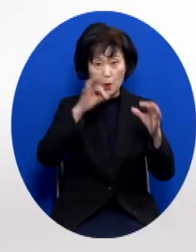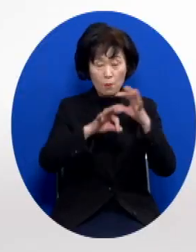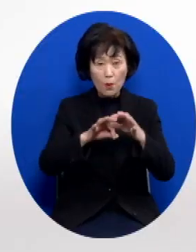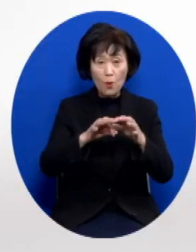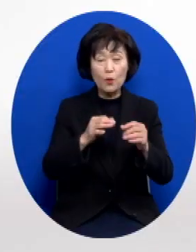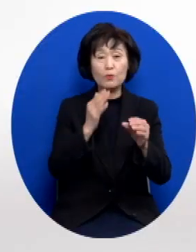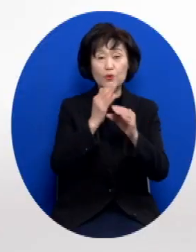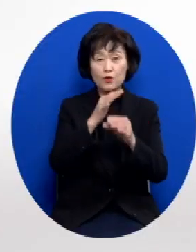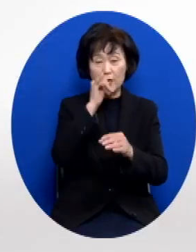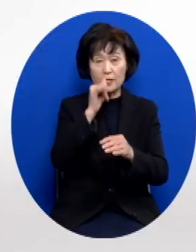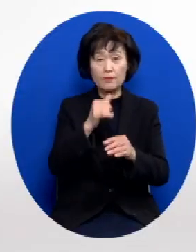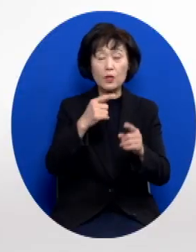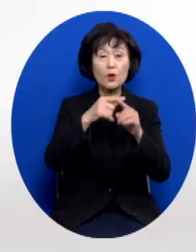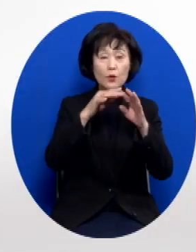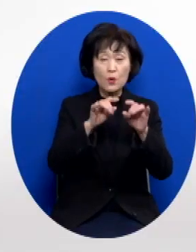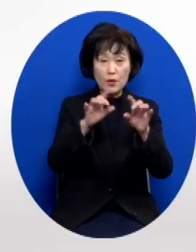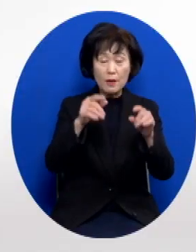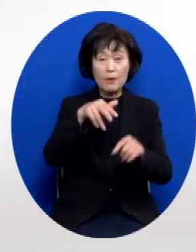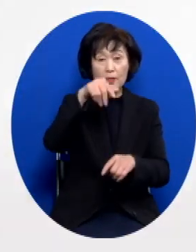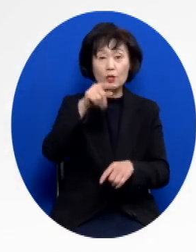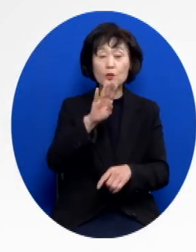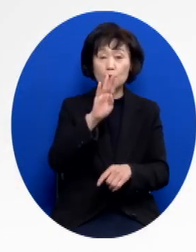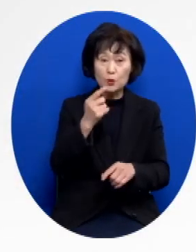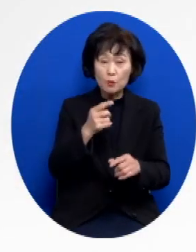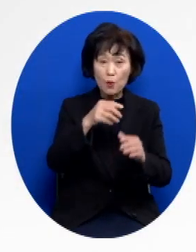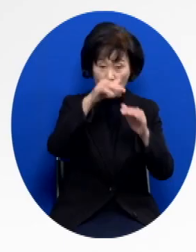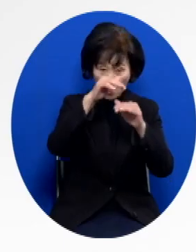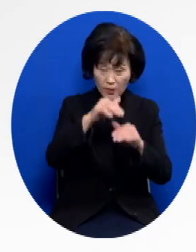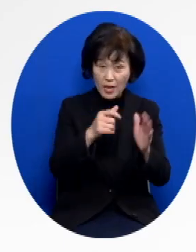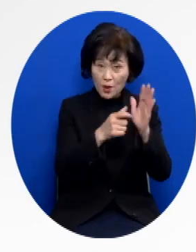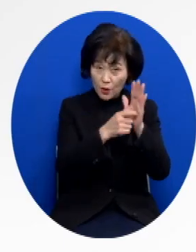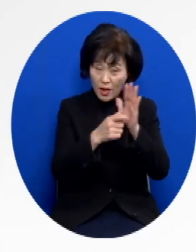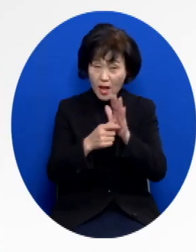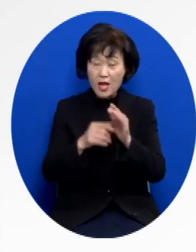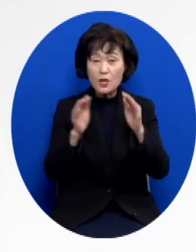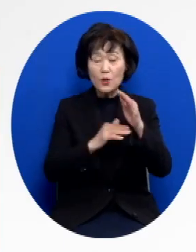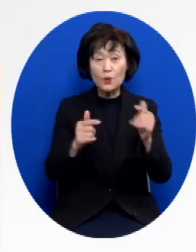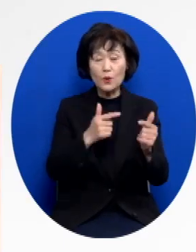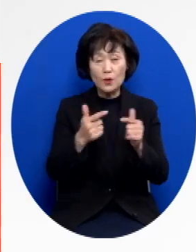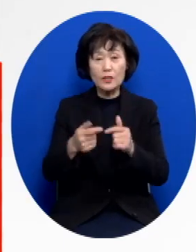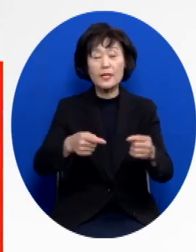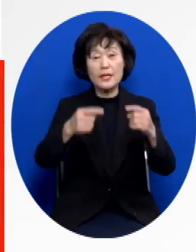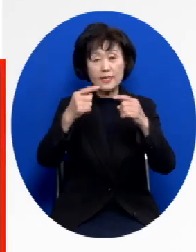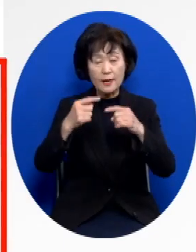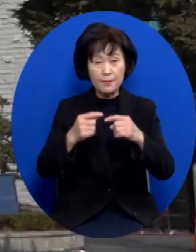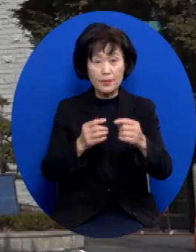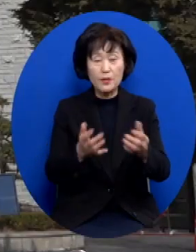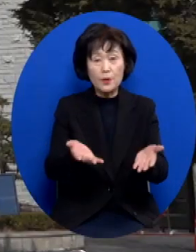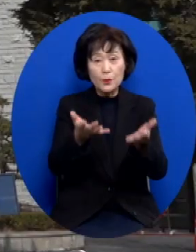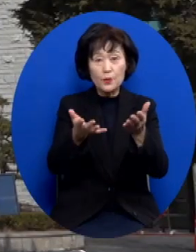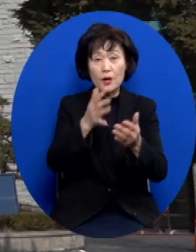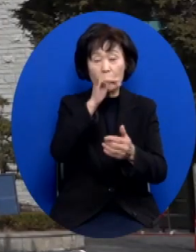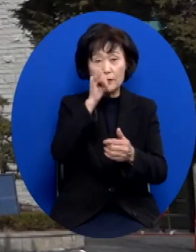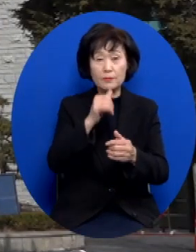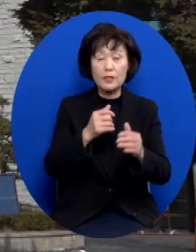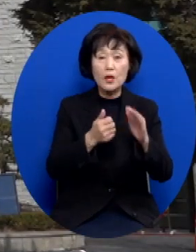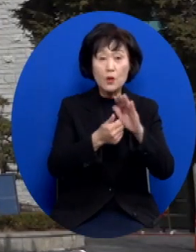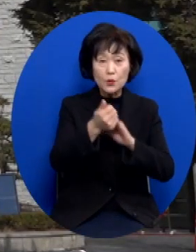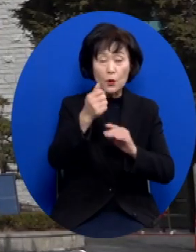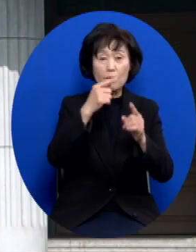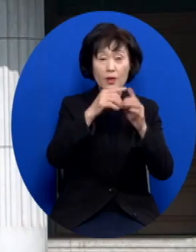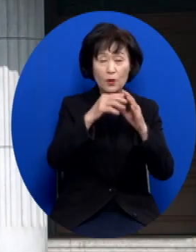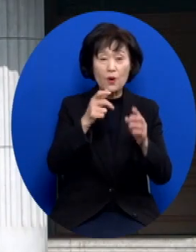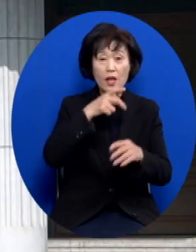교회마다 소식지와 주보에 모금 방법을 기재하면서 성도들의 참여를 독려하고 있습니다. 소망교회와